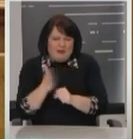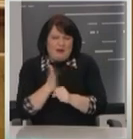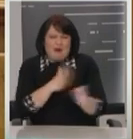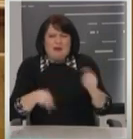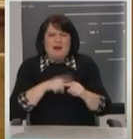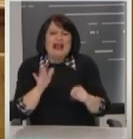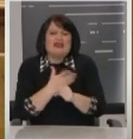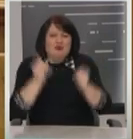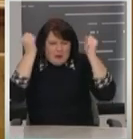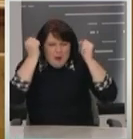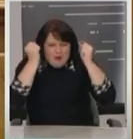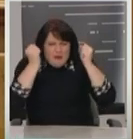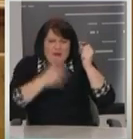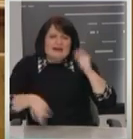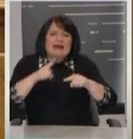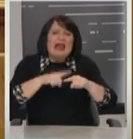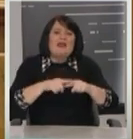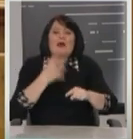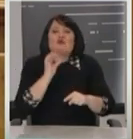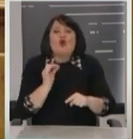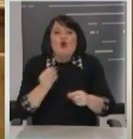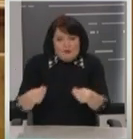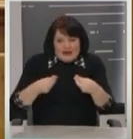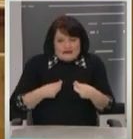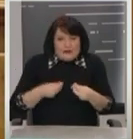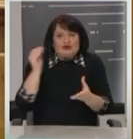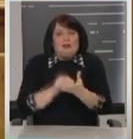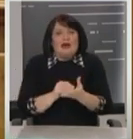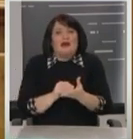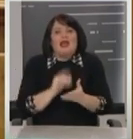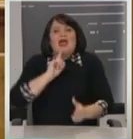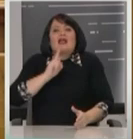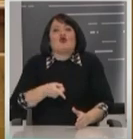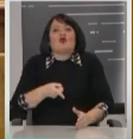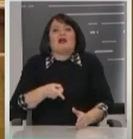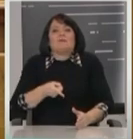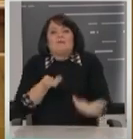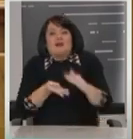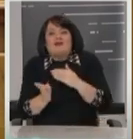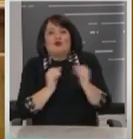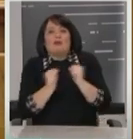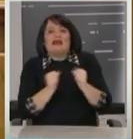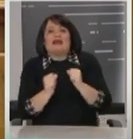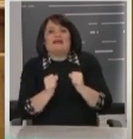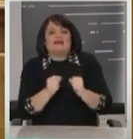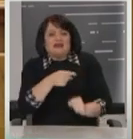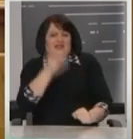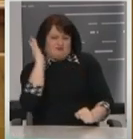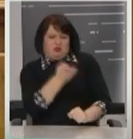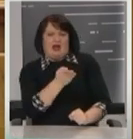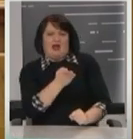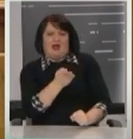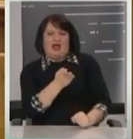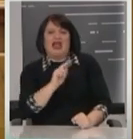χώρα, την καταστρέψαμε, γιατί ο ελληνικός λαός εμπιστεύτηκε πάλι εμάς να βγάλουμε τη χώρα από την κρίση και ξανακαταδίκασε εσάς